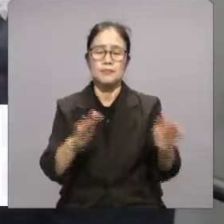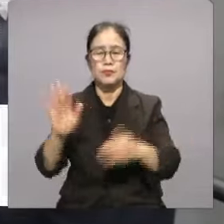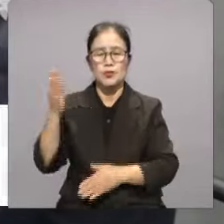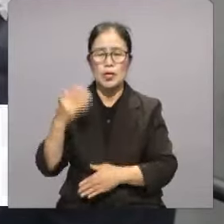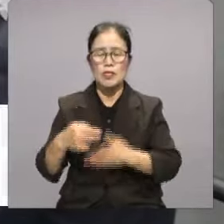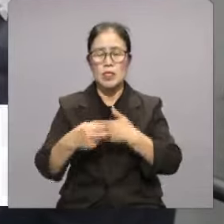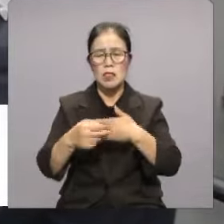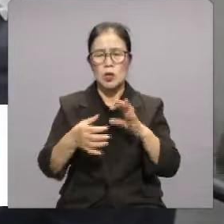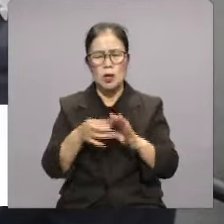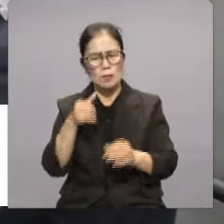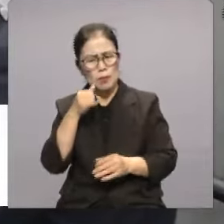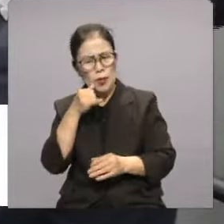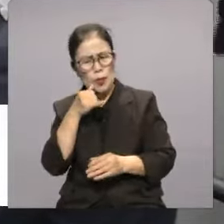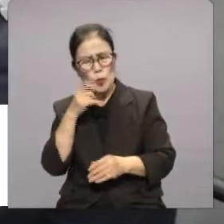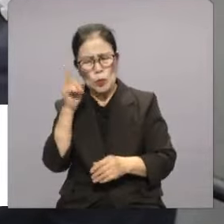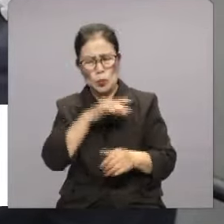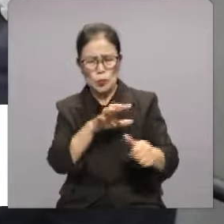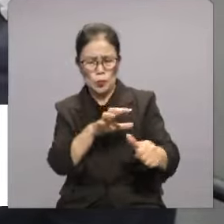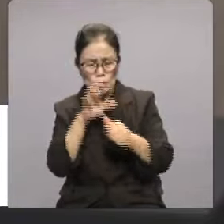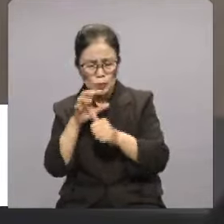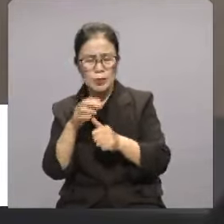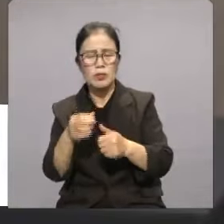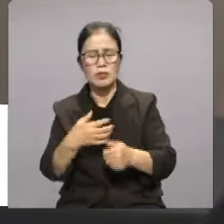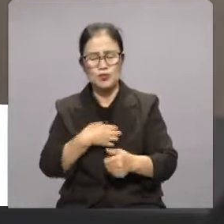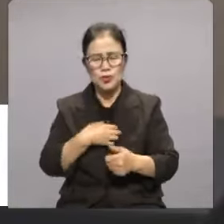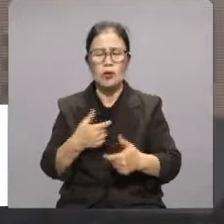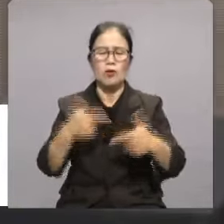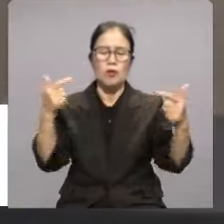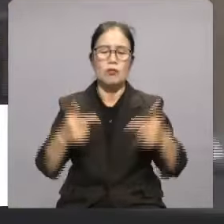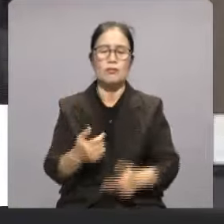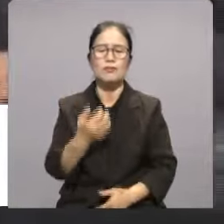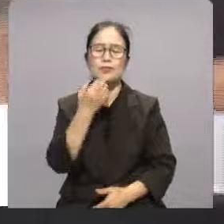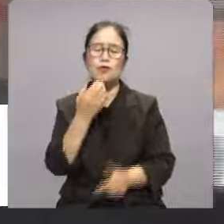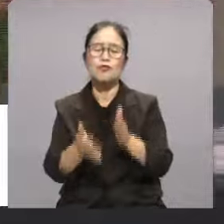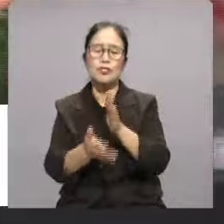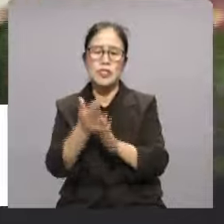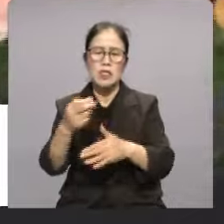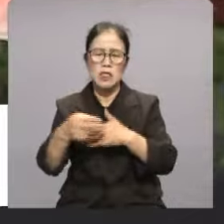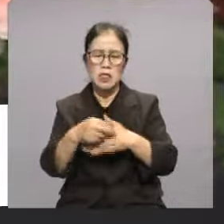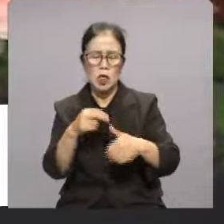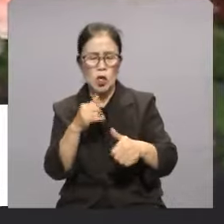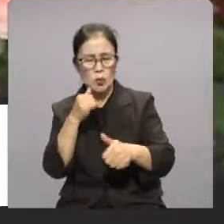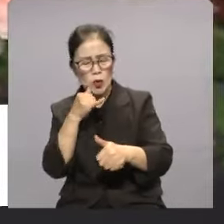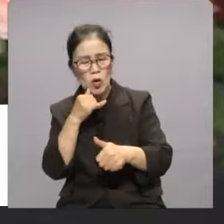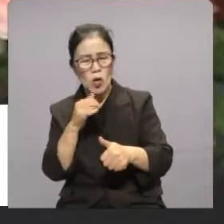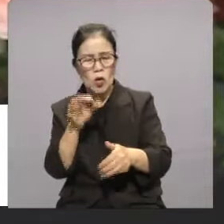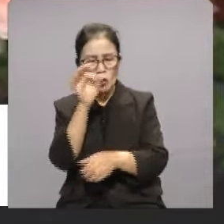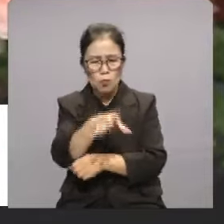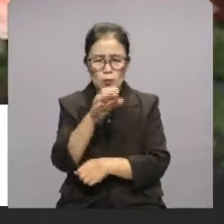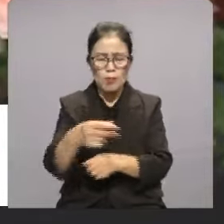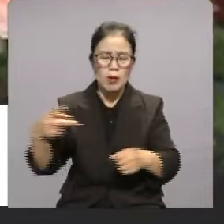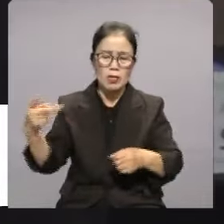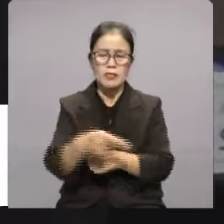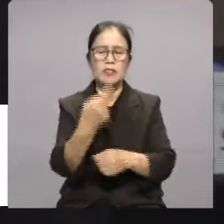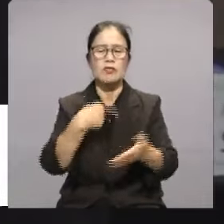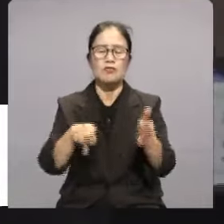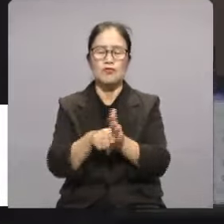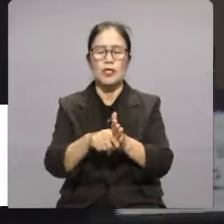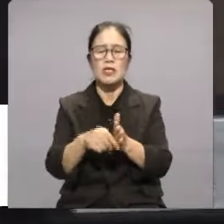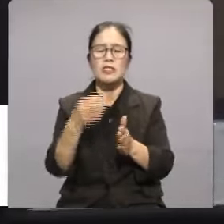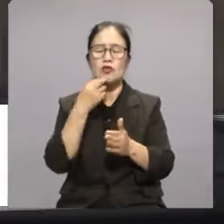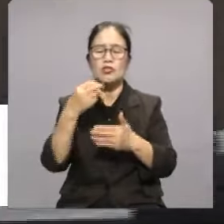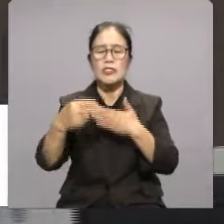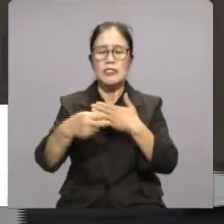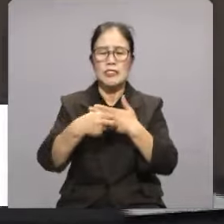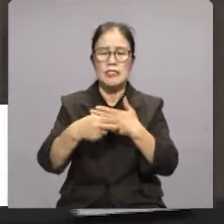최근 의료용 마약류 오남용 우려가 커지고 있는 가운데 서울시가 의료용 마약류 쇼핑 근절을 위해 서울시 의사회와